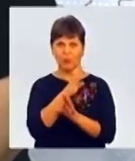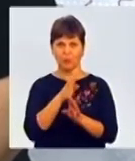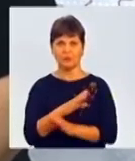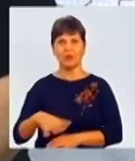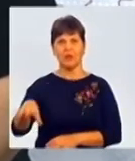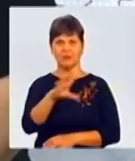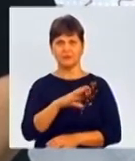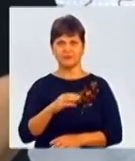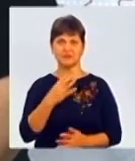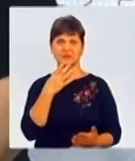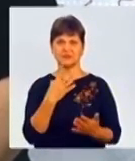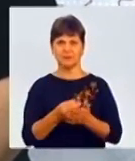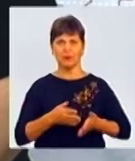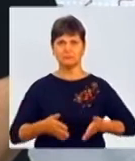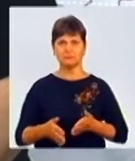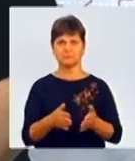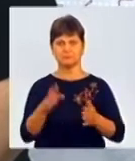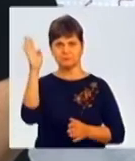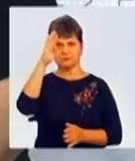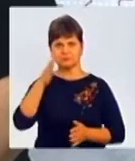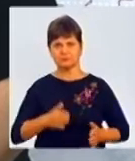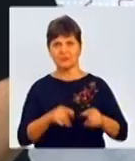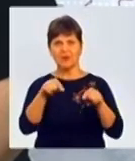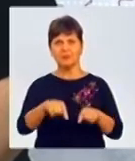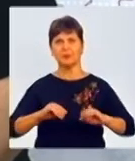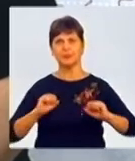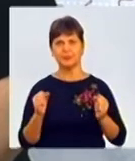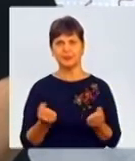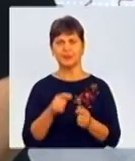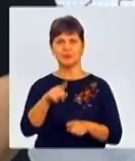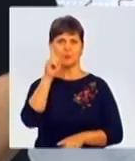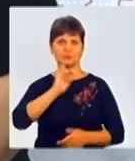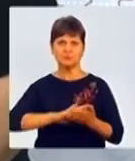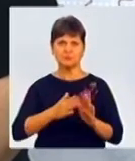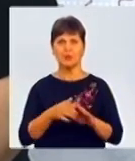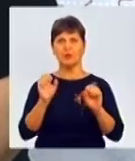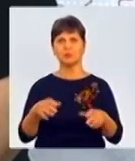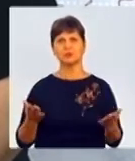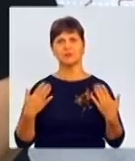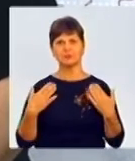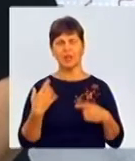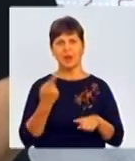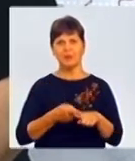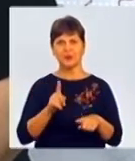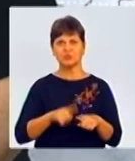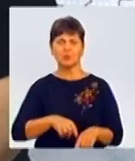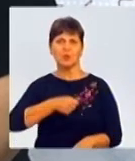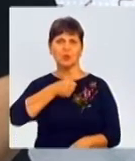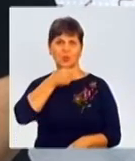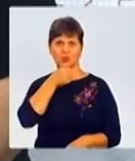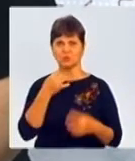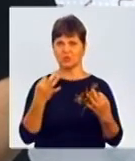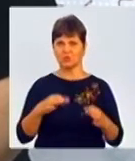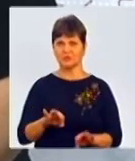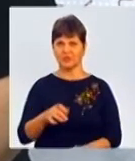спрямовують свій рух до водойм. Там прохолодніше, там затишніше, там можна відпочити. При цьому дорослі дозволяють собі